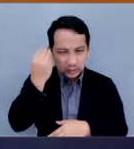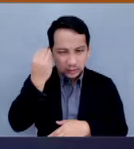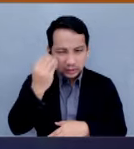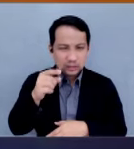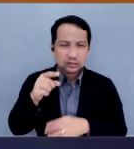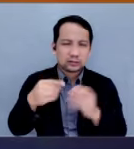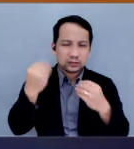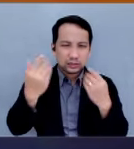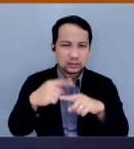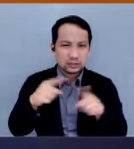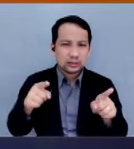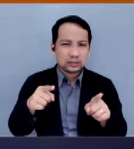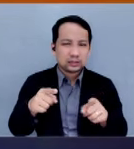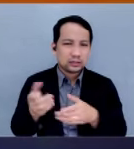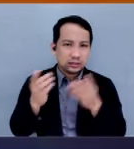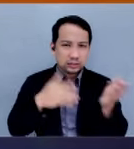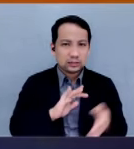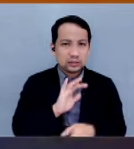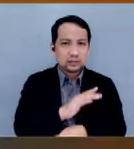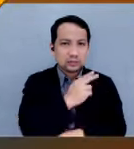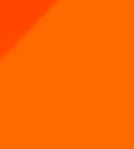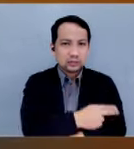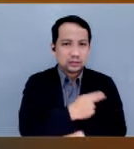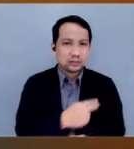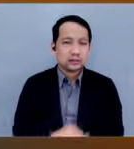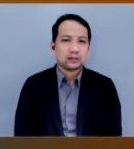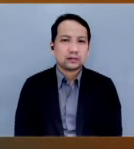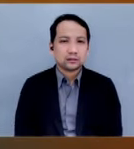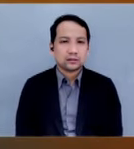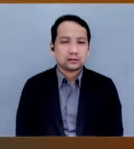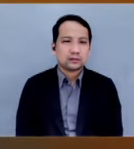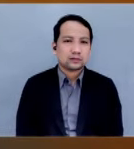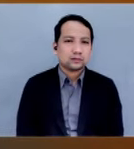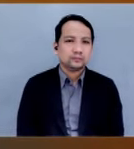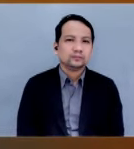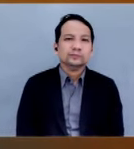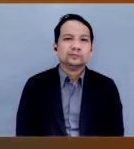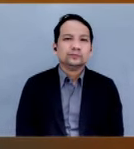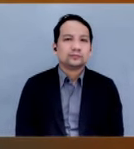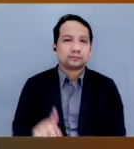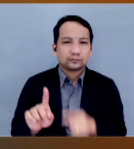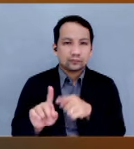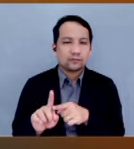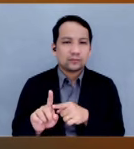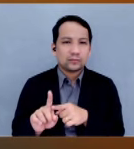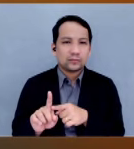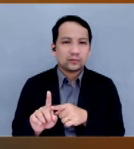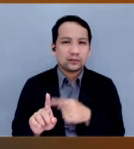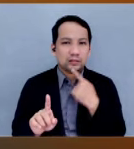kaya nakakonfine siya ngayon sa ospital. Yung isa po doon, ma'am,